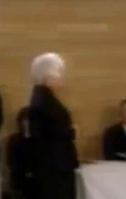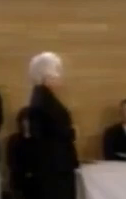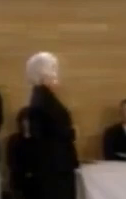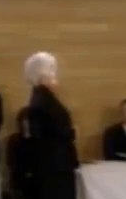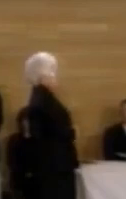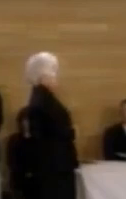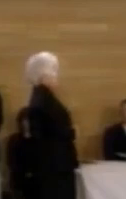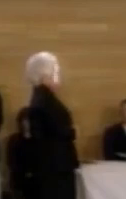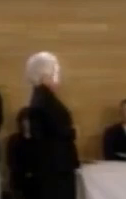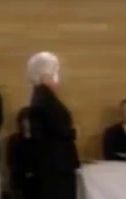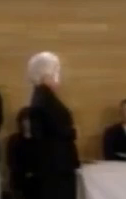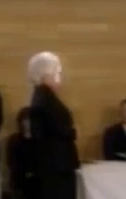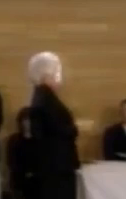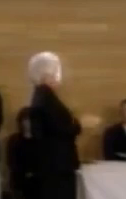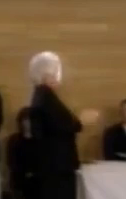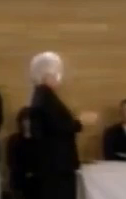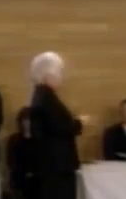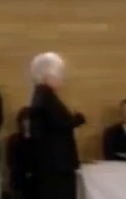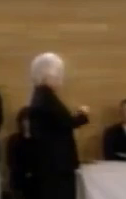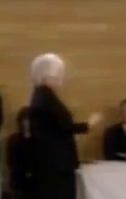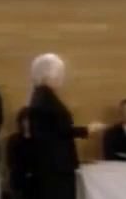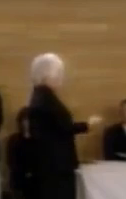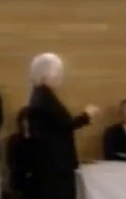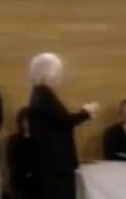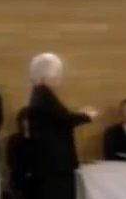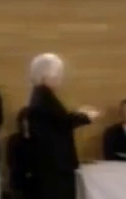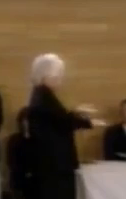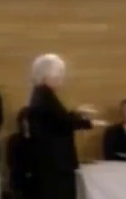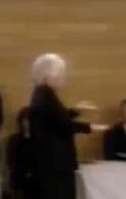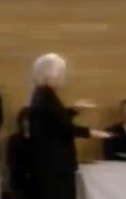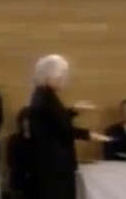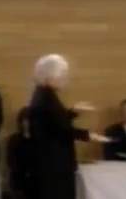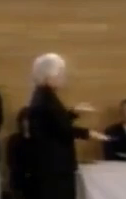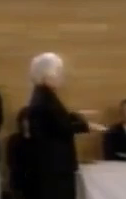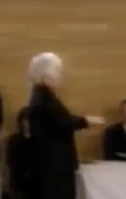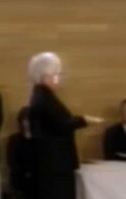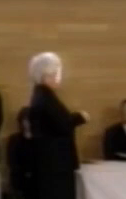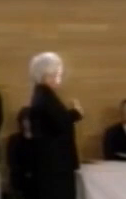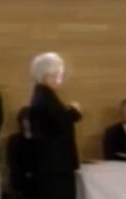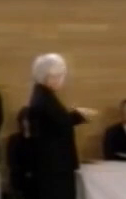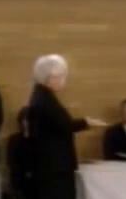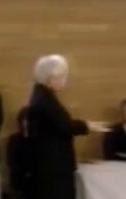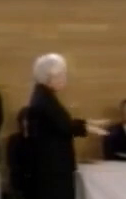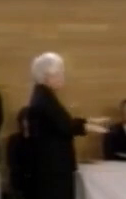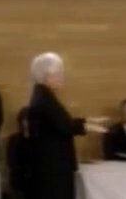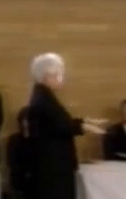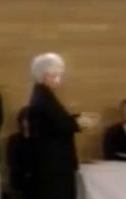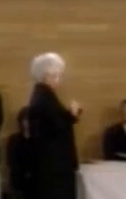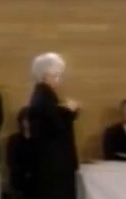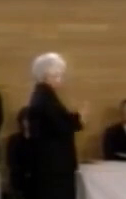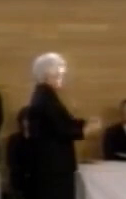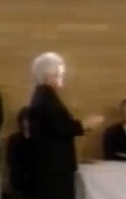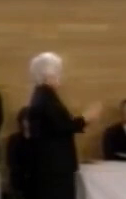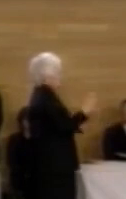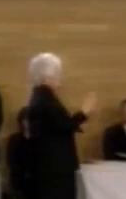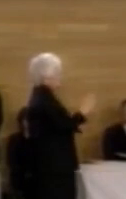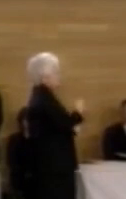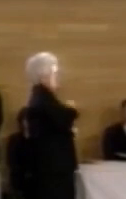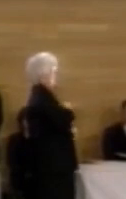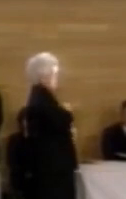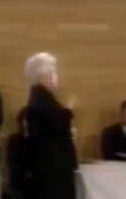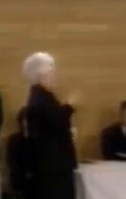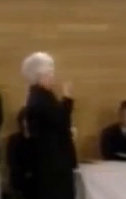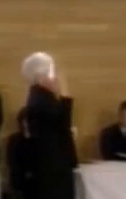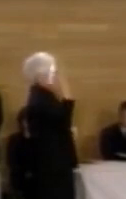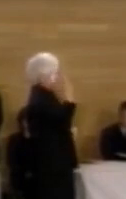それでも次の世代が同じ悲しみを背負わせないよう、忘れない、